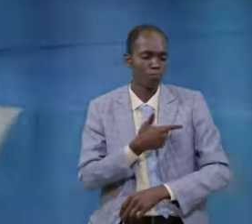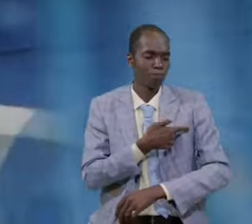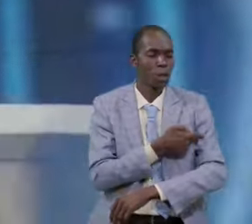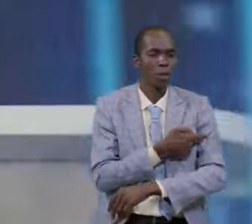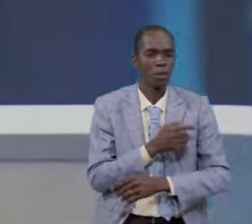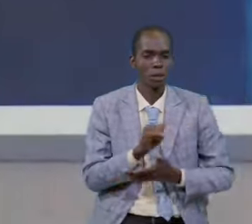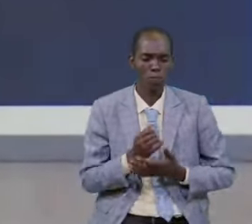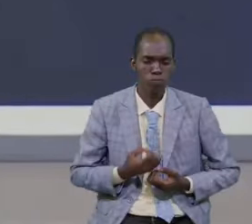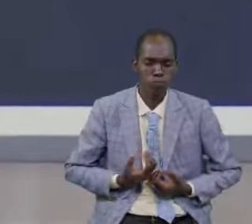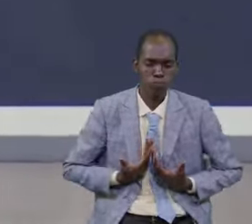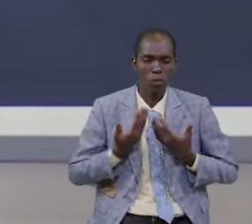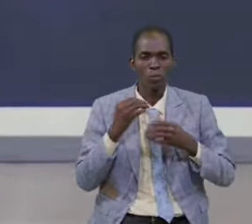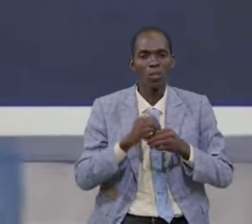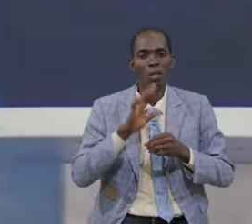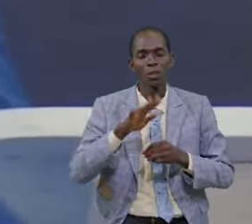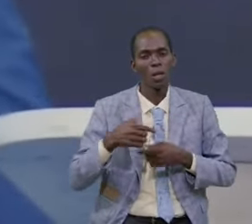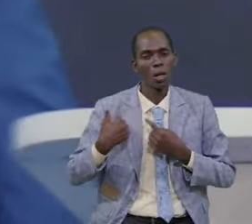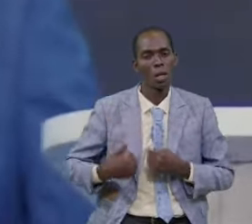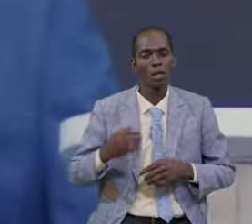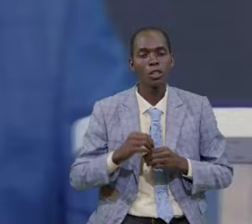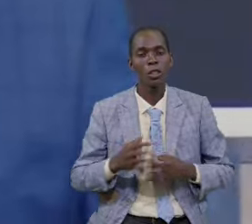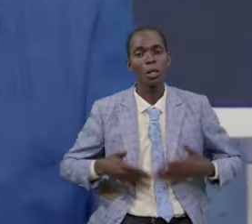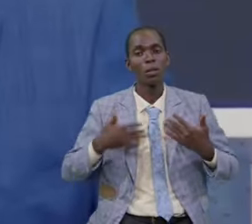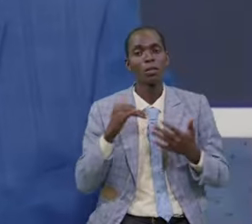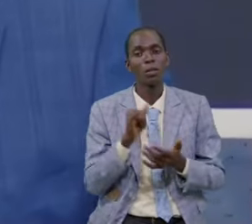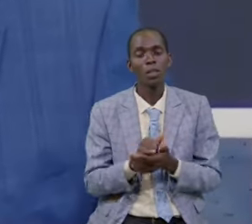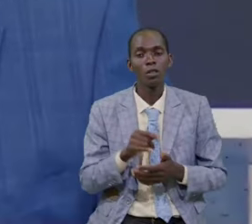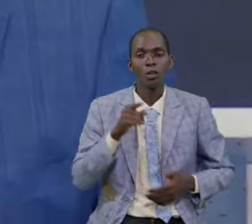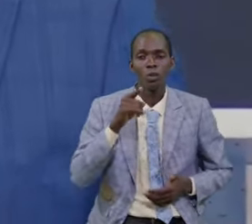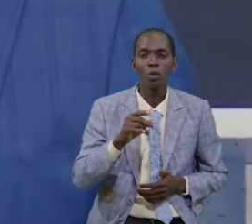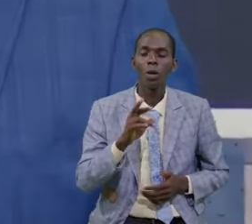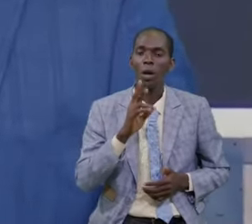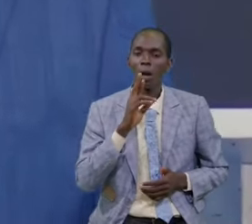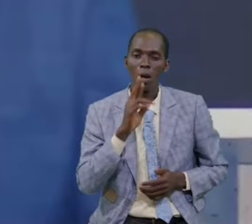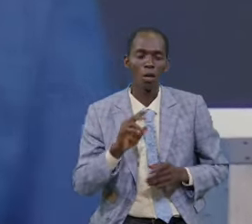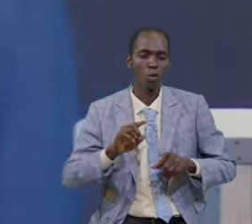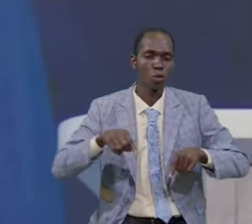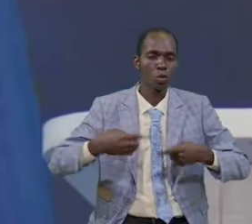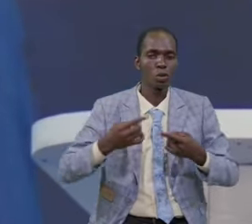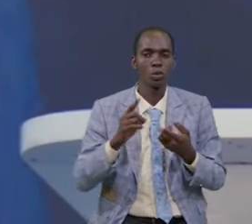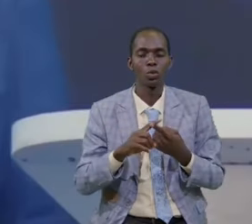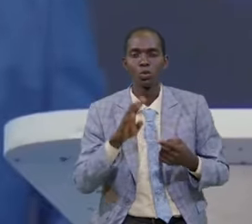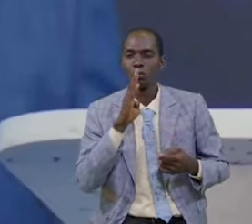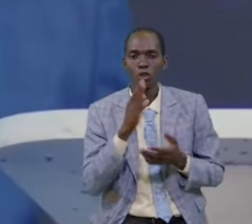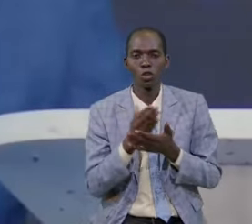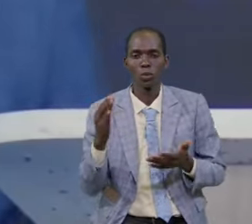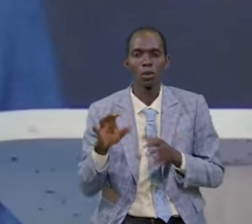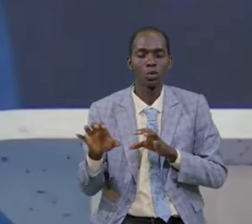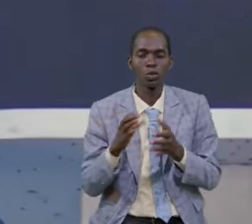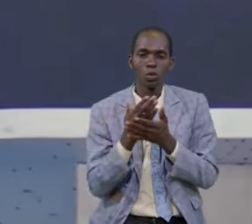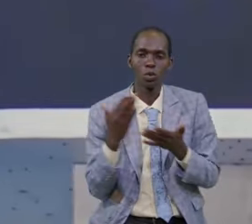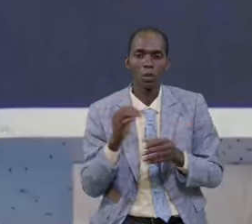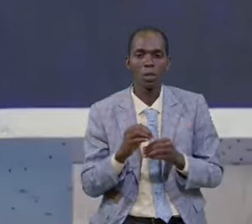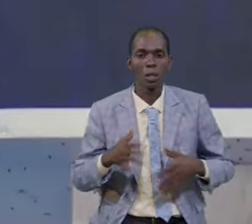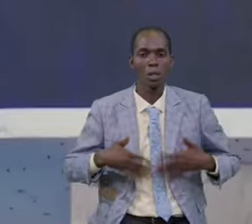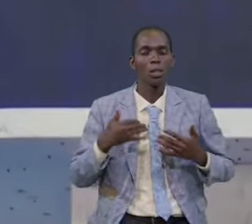dans ton cœur, dans ta vie. Et tu va devenir quelque chose et tu feras quelque chose dans la vie